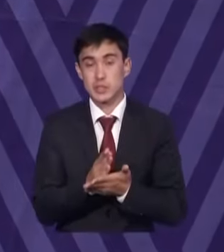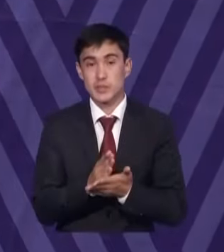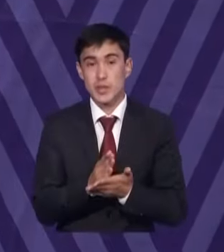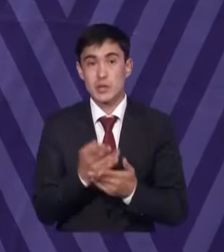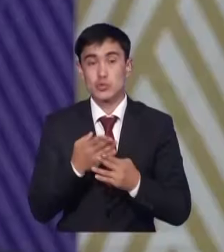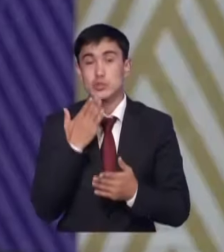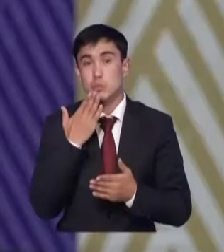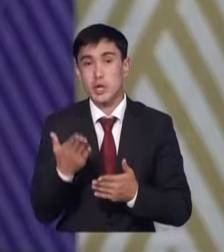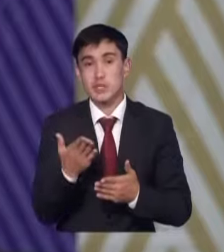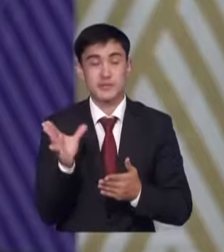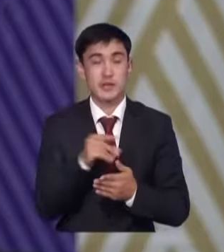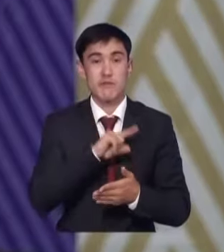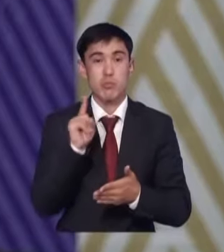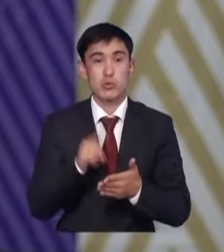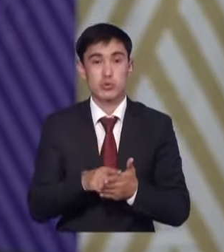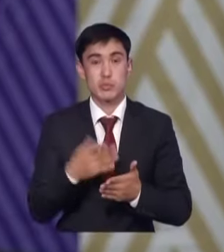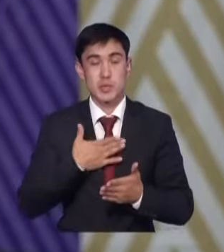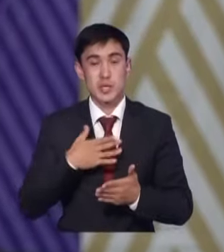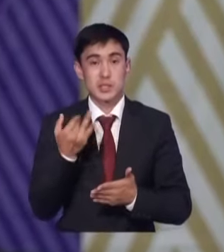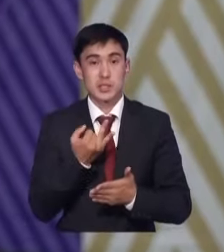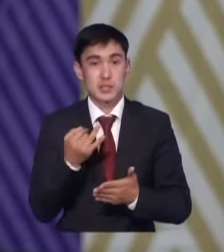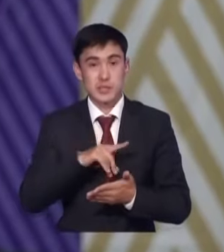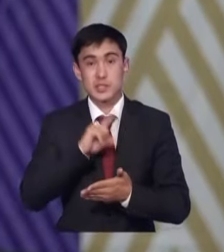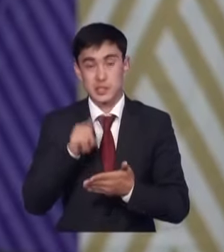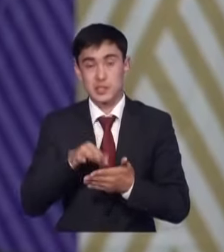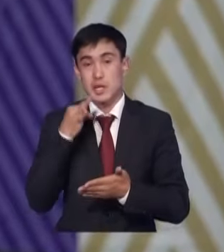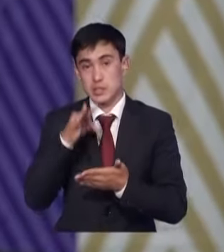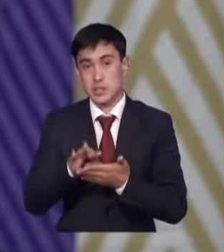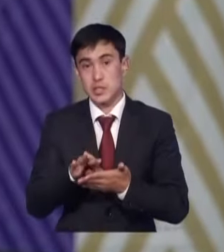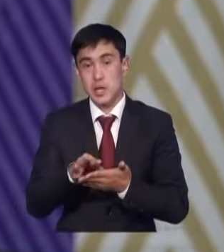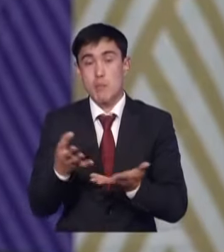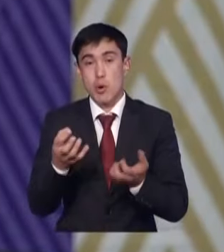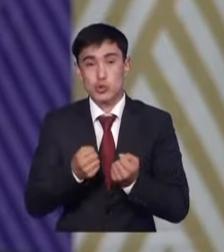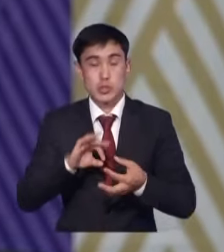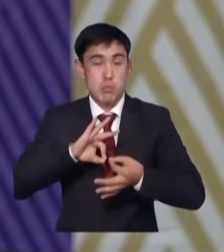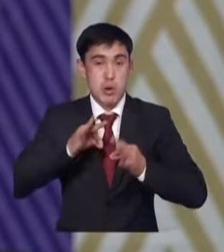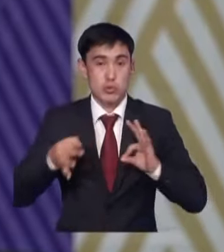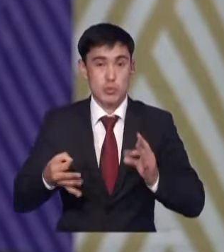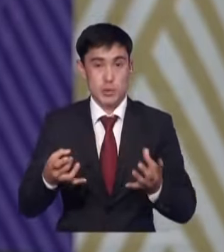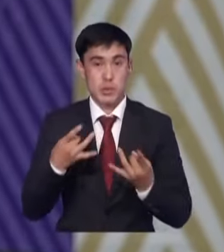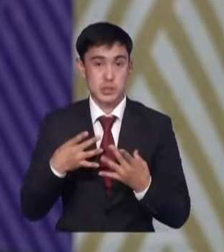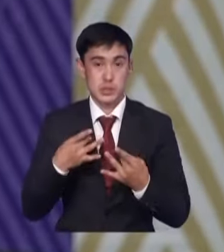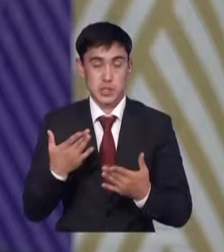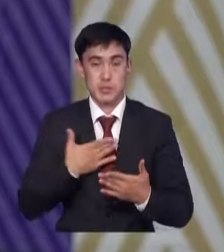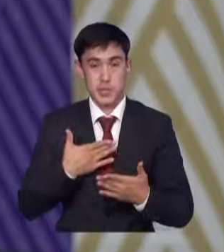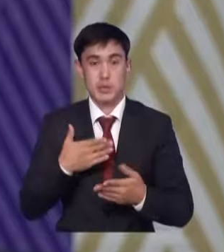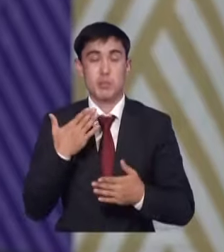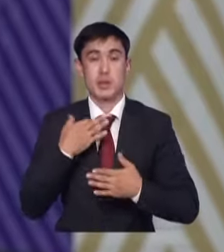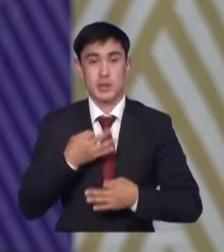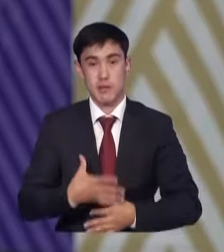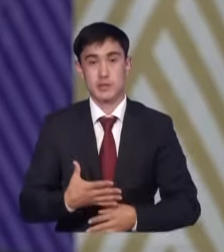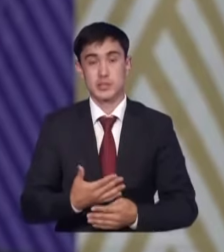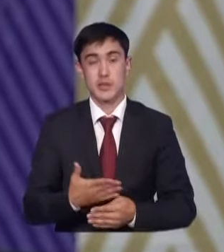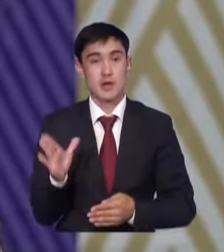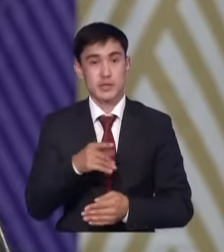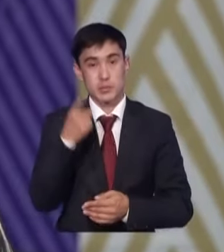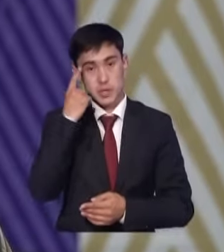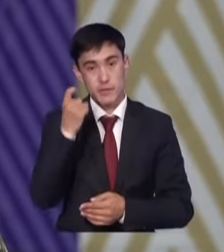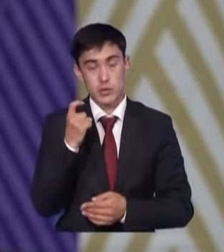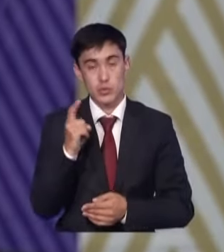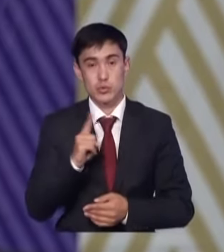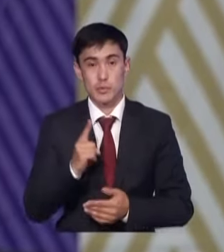надо спрашивать. Все, какие вопросы меня интересовали, я все задала. Получила подробное пояснение, мне очень даже понравилось. Поэтому всем